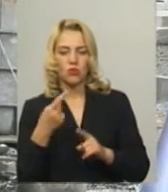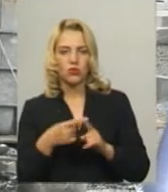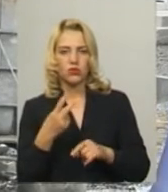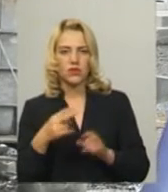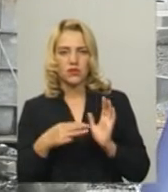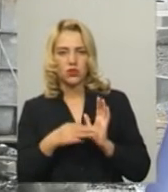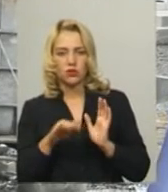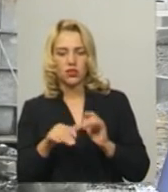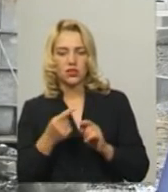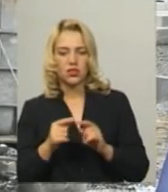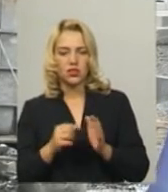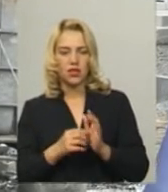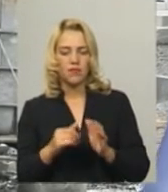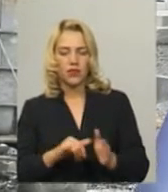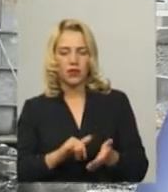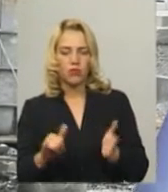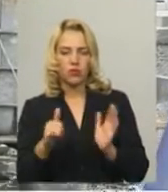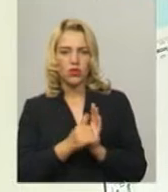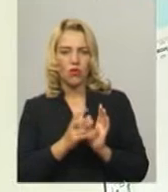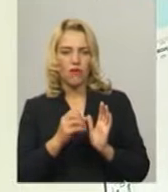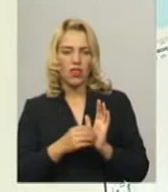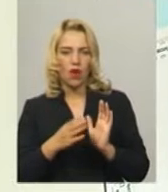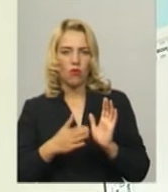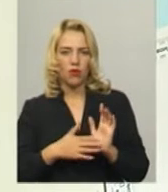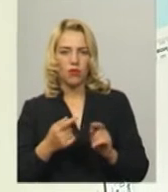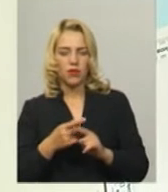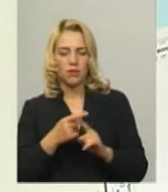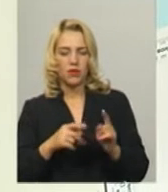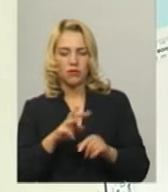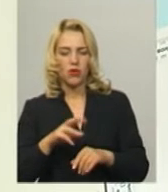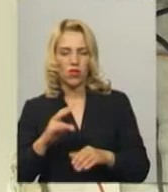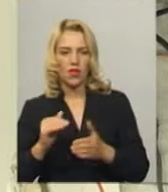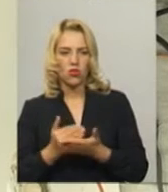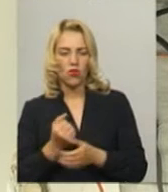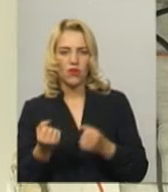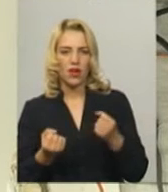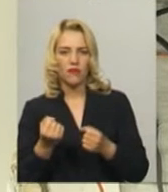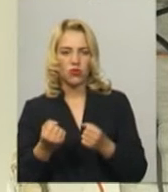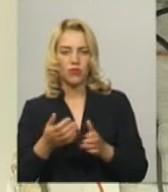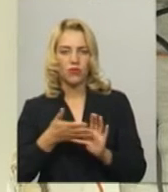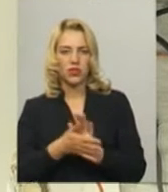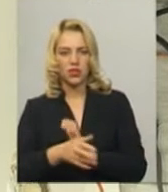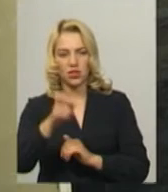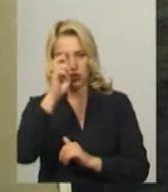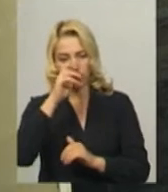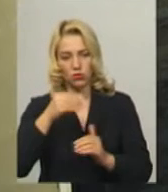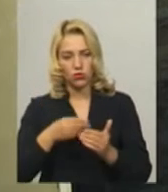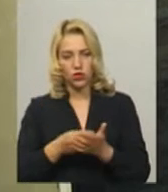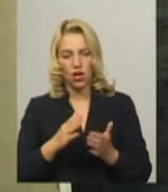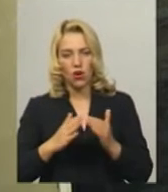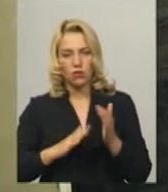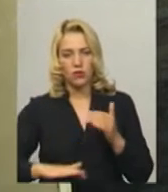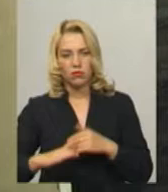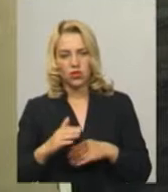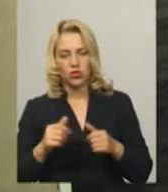гривень – це постановка на його на облік. Інші півмільйона на нове авто витратять з державного бюджету. У приміщенні амбулаторії